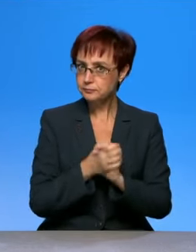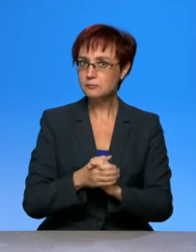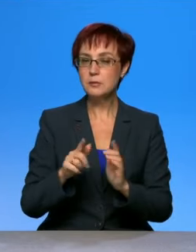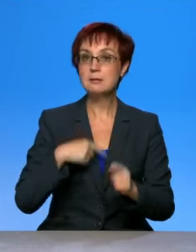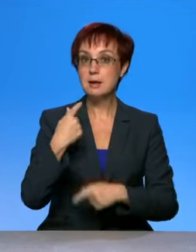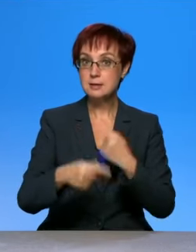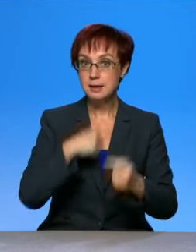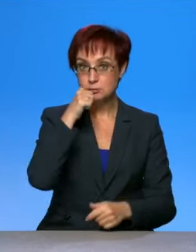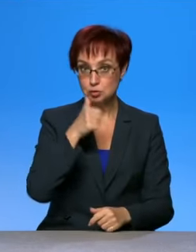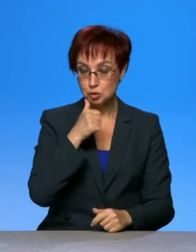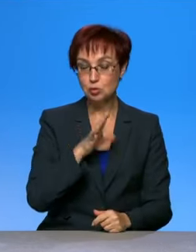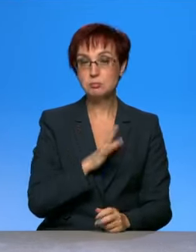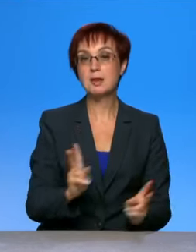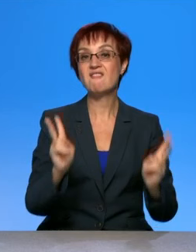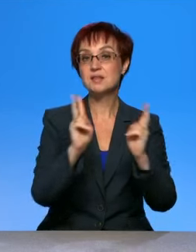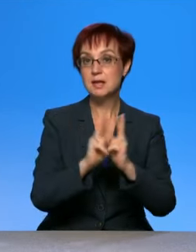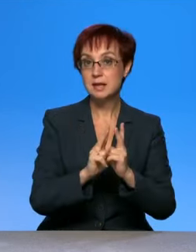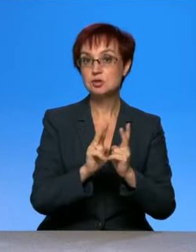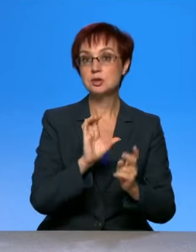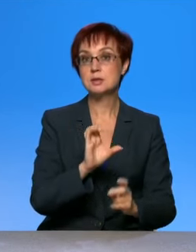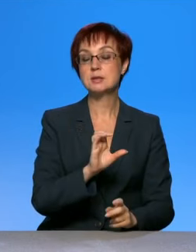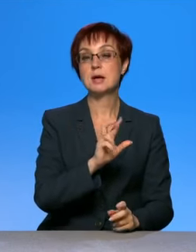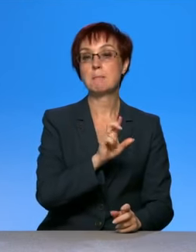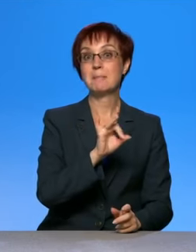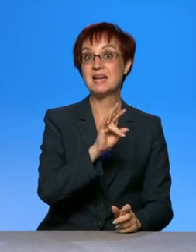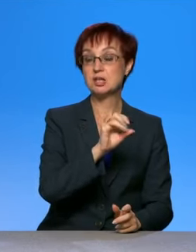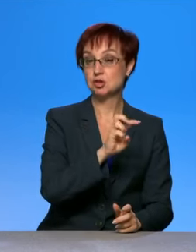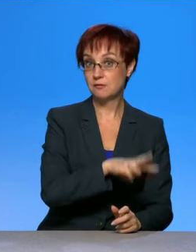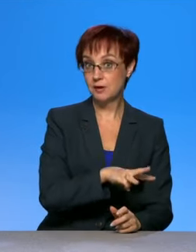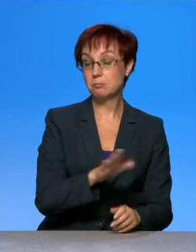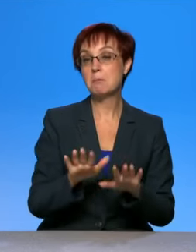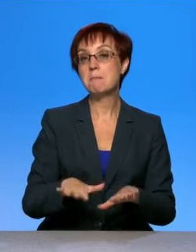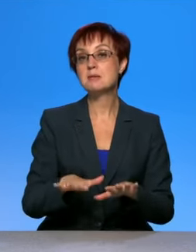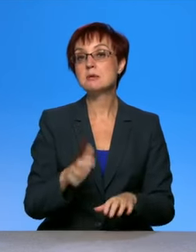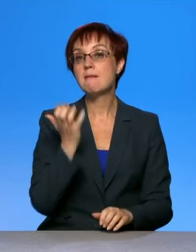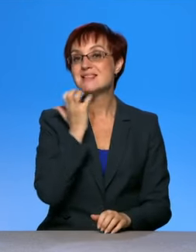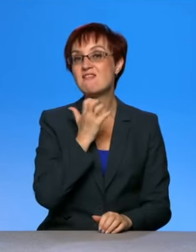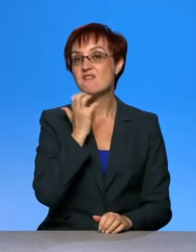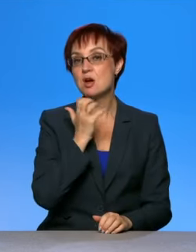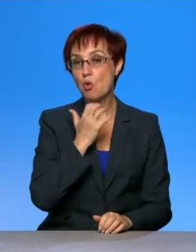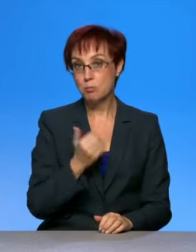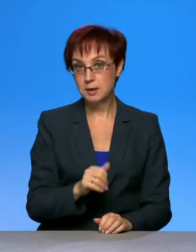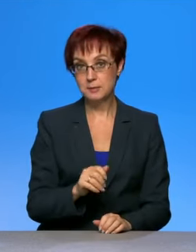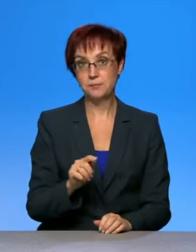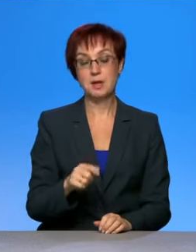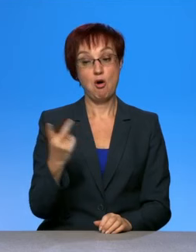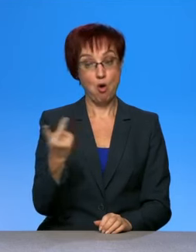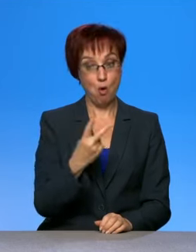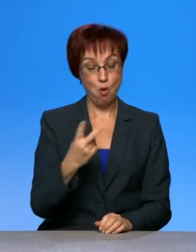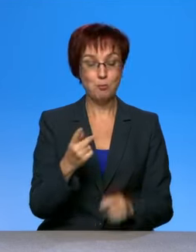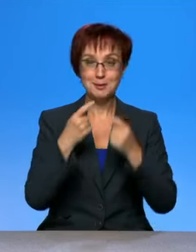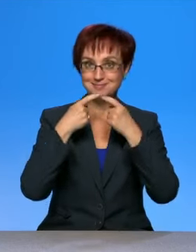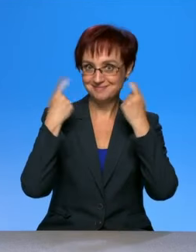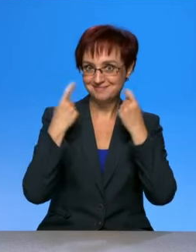Симферополе и вот это была очень хорошая встреча потому что они оба в определённом смысле были похожи оба хорошо улыбались Вы